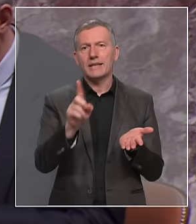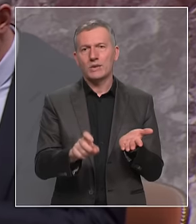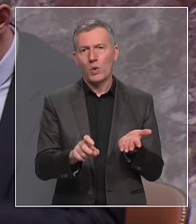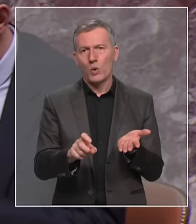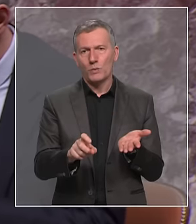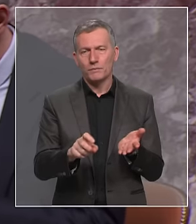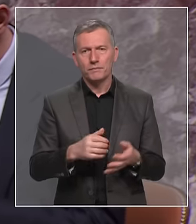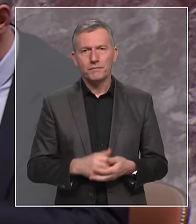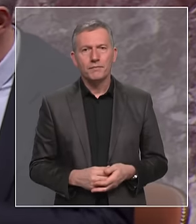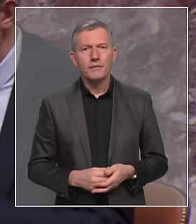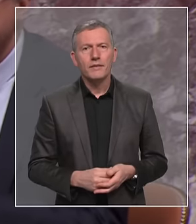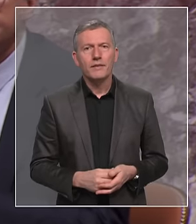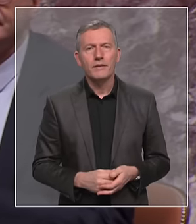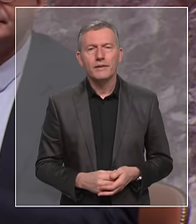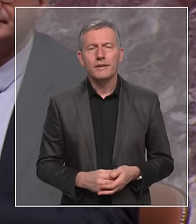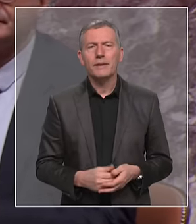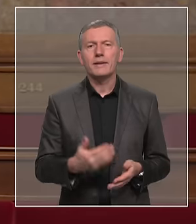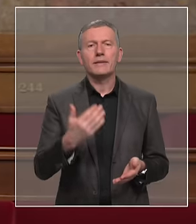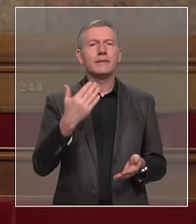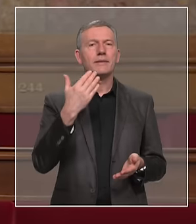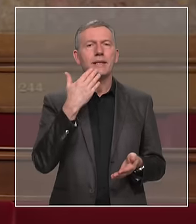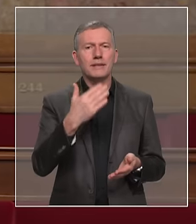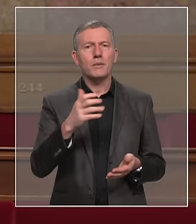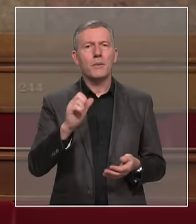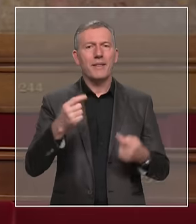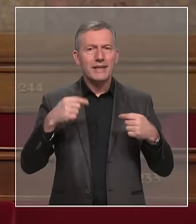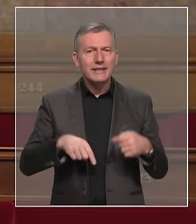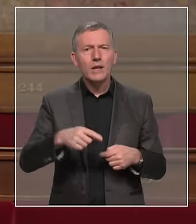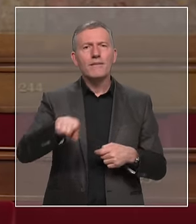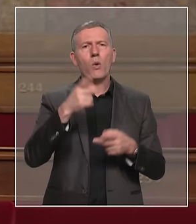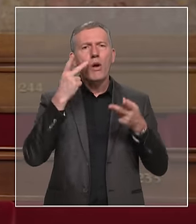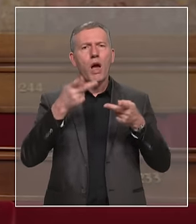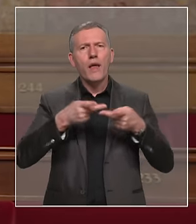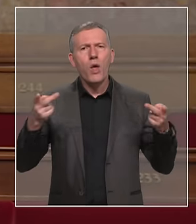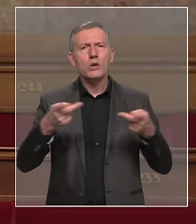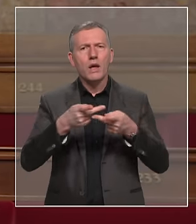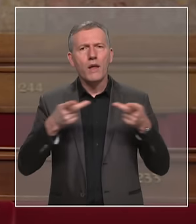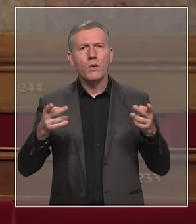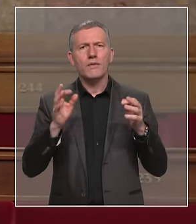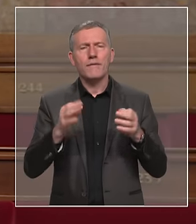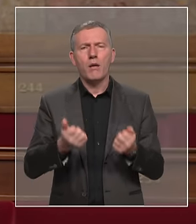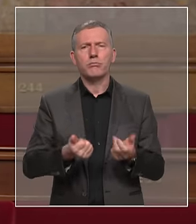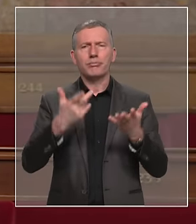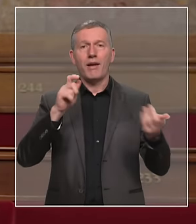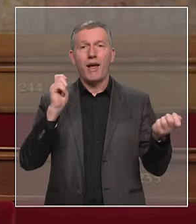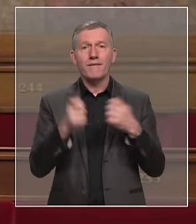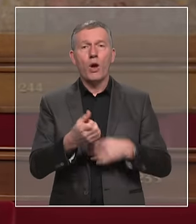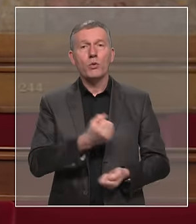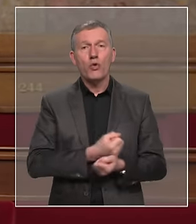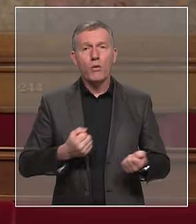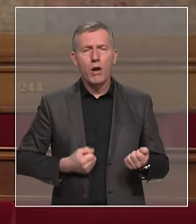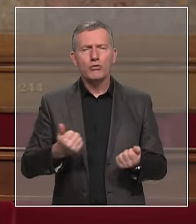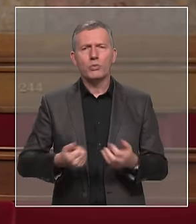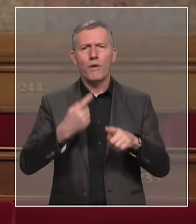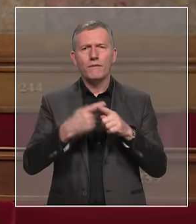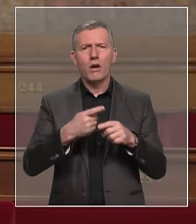Froger. Merci, Madame la Présidente. Monsieur le Premier ministre, vos annonces récentes sur la énième réforme de l'assurance chômage, la